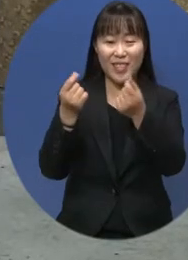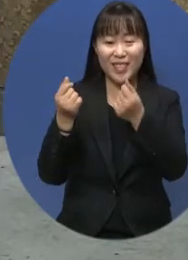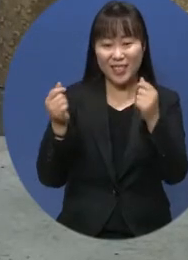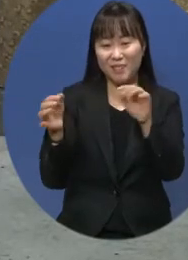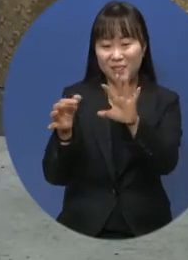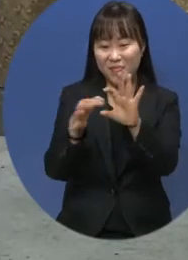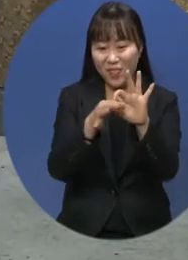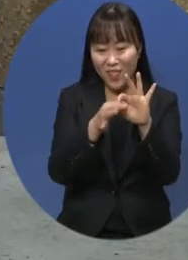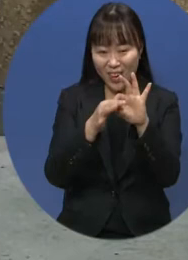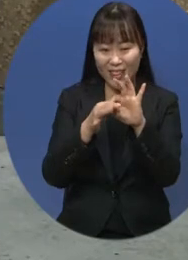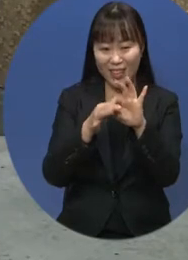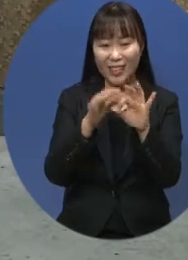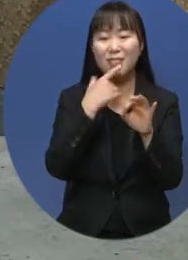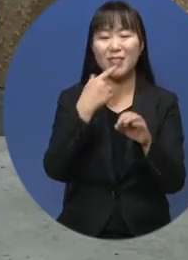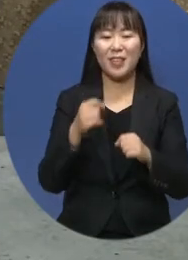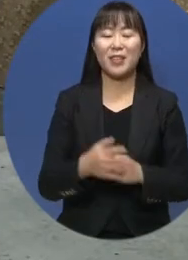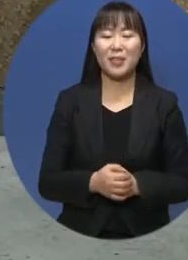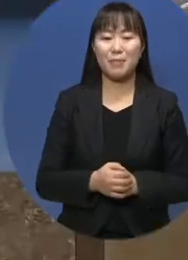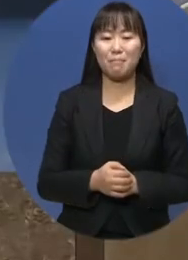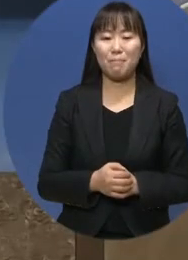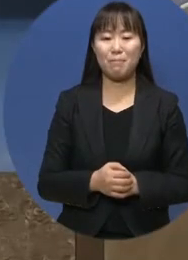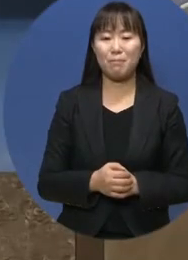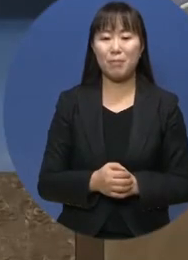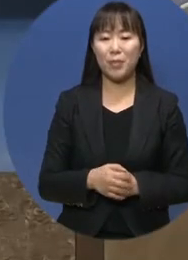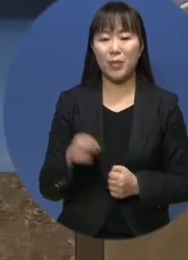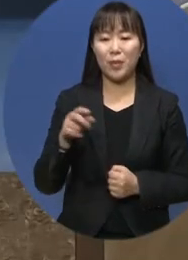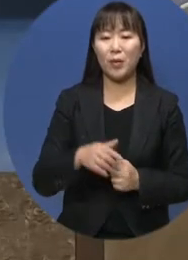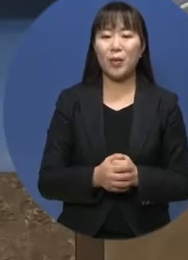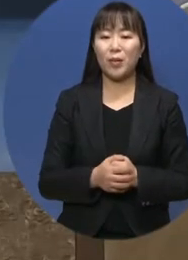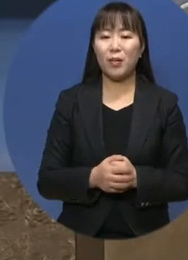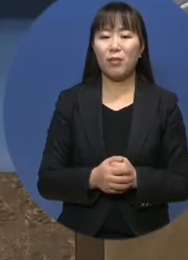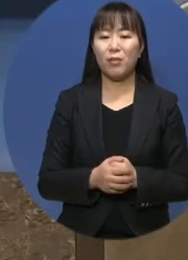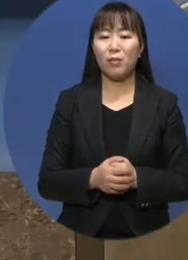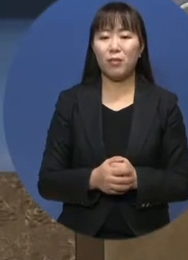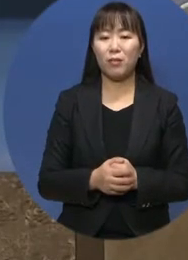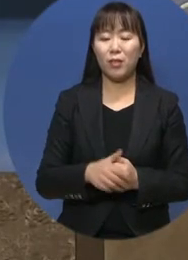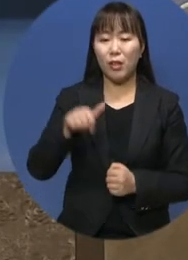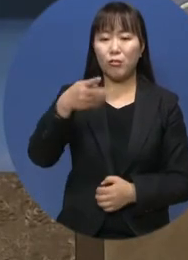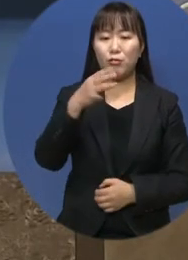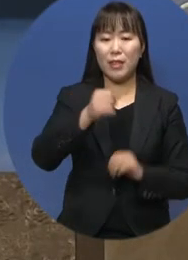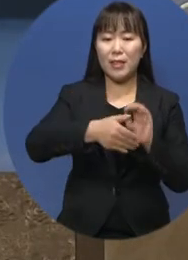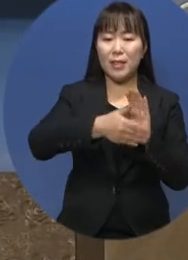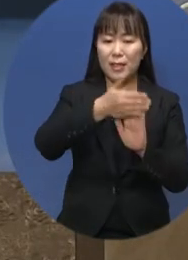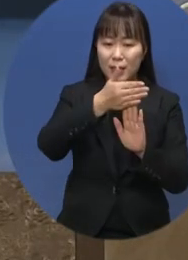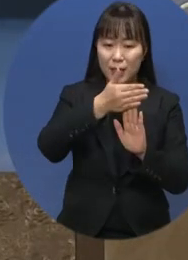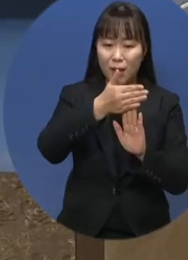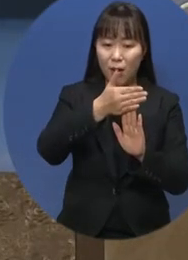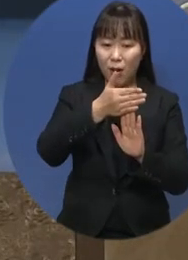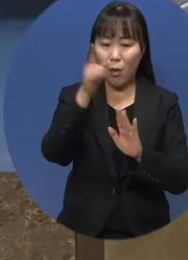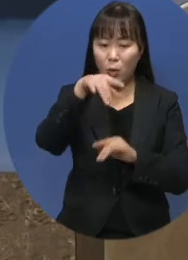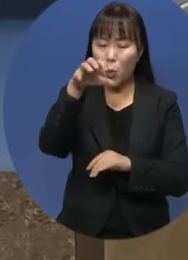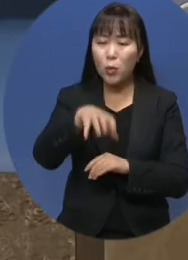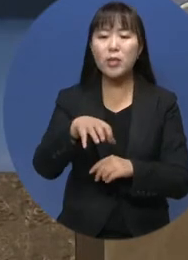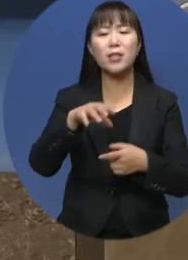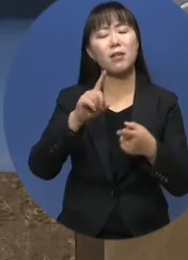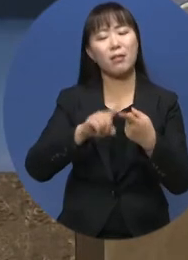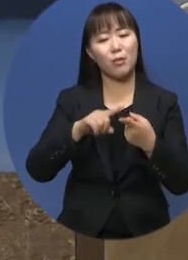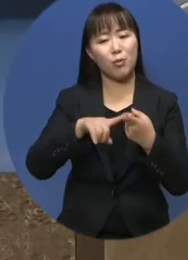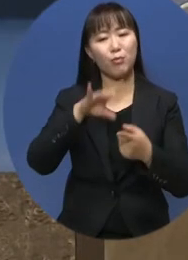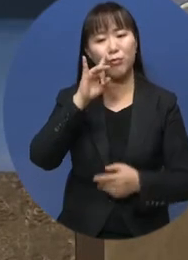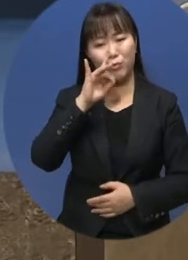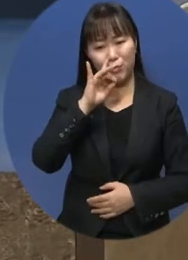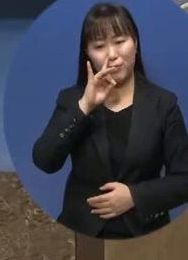상통 하룬 롬 색이죠 4 어 그리고 또 이제 그럼 구리 씨가 어떤 곳인지 가 이제